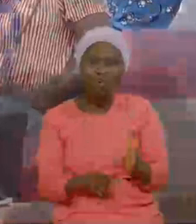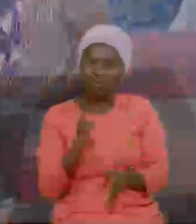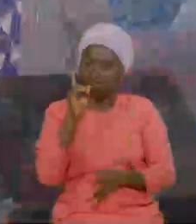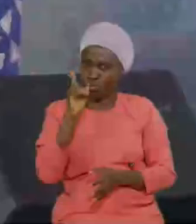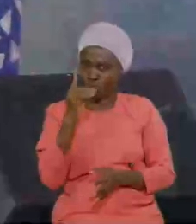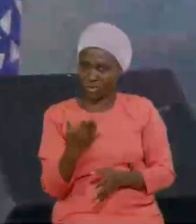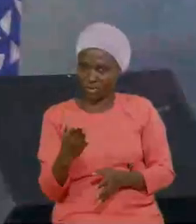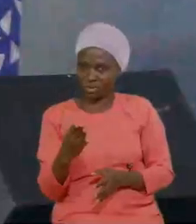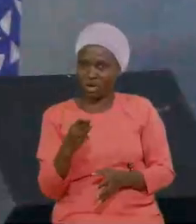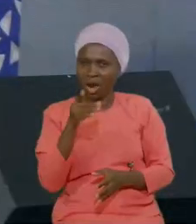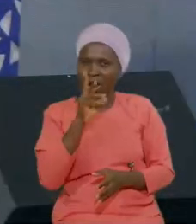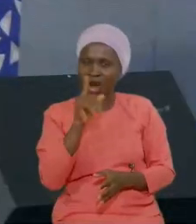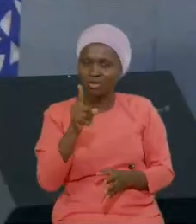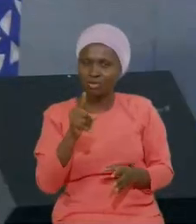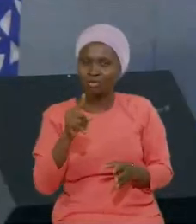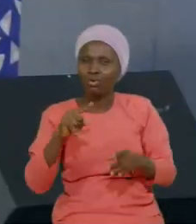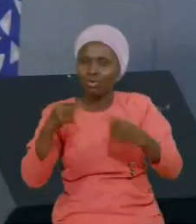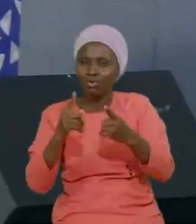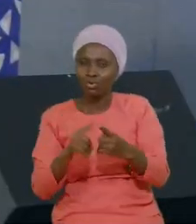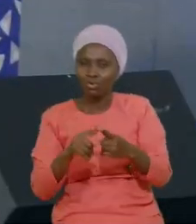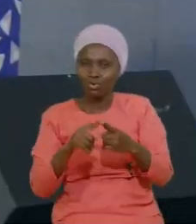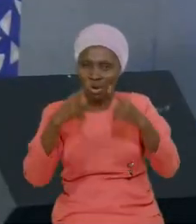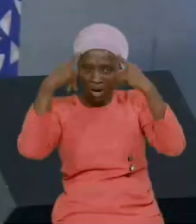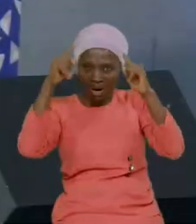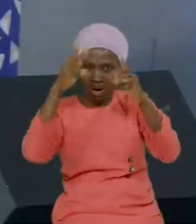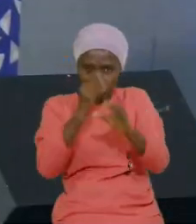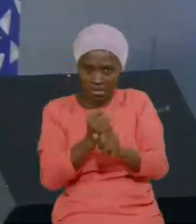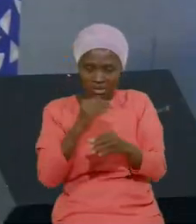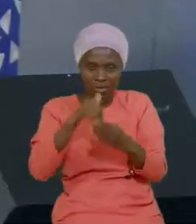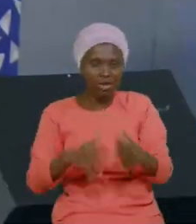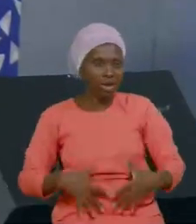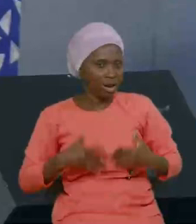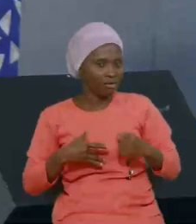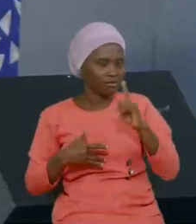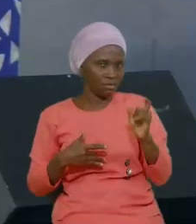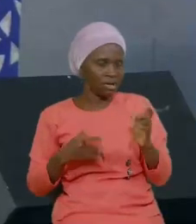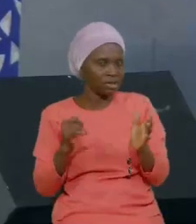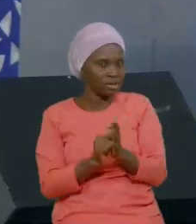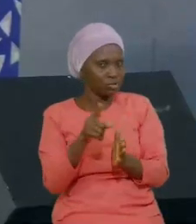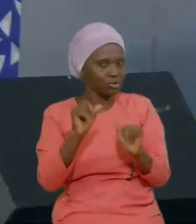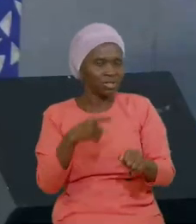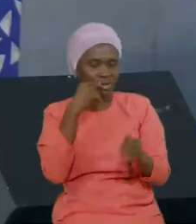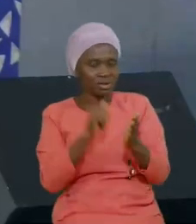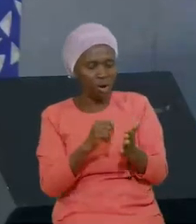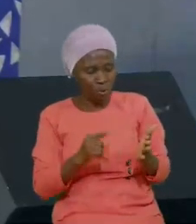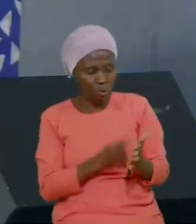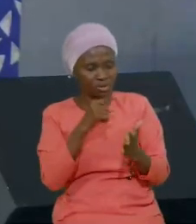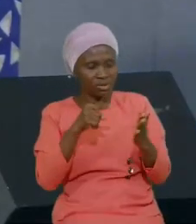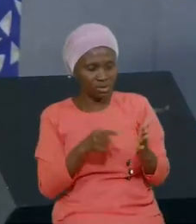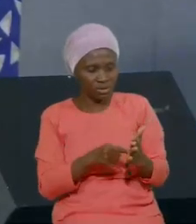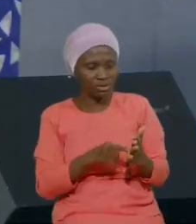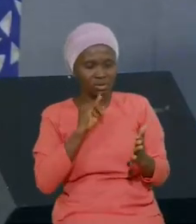Once this is done, I will know I am not just